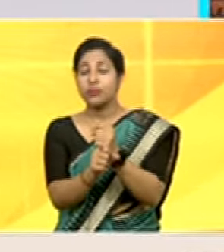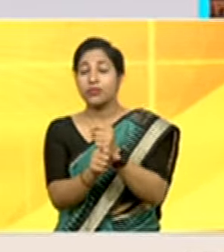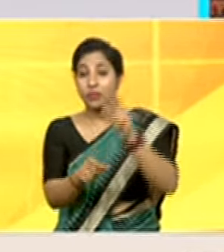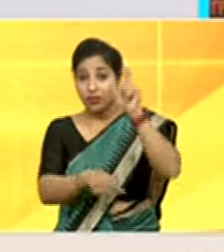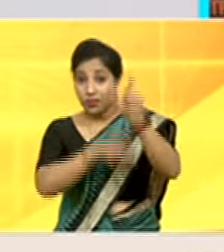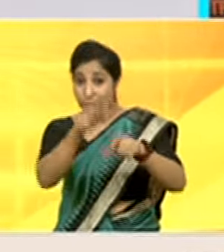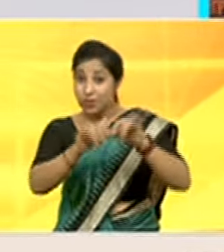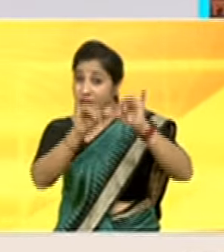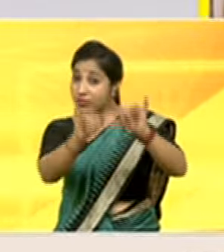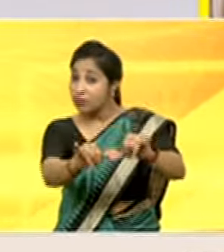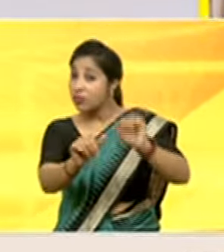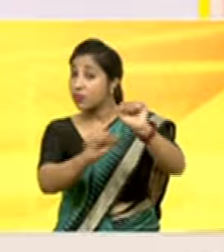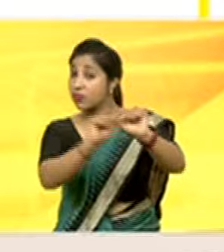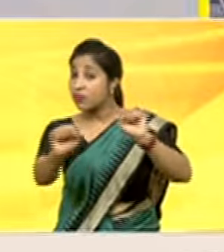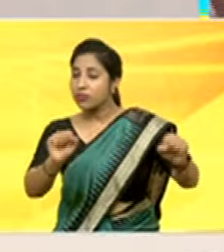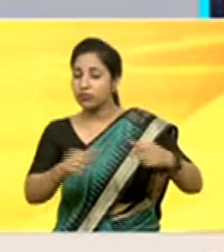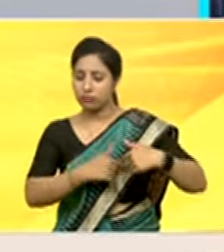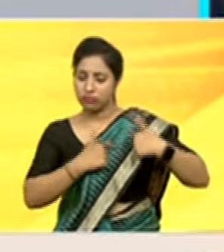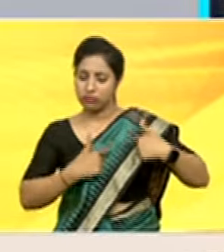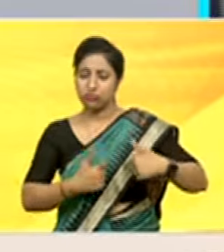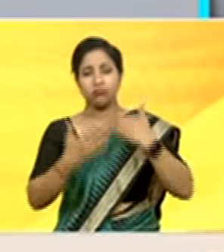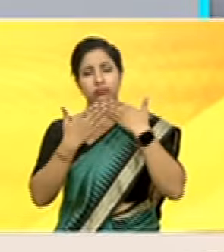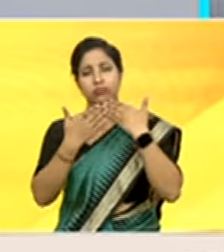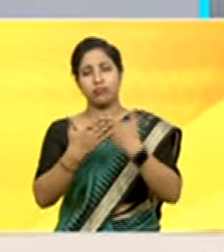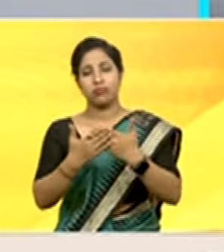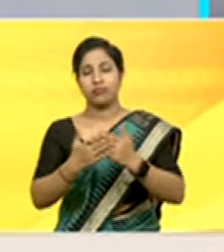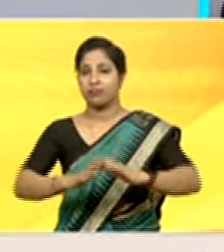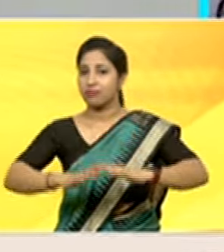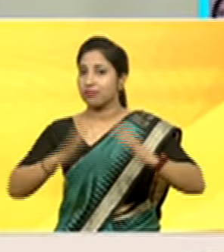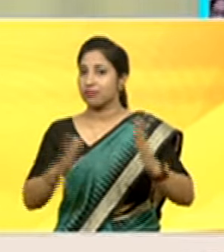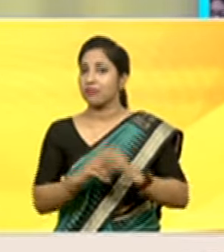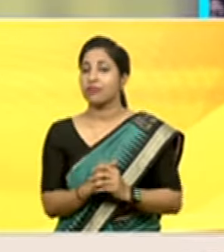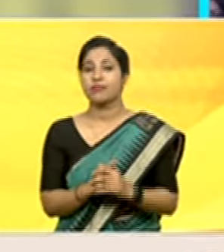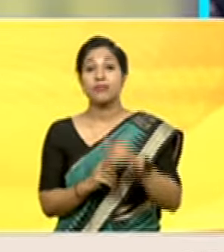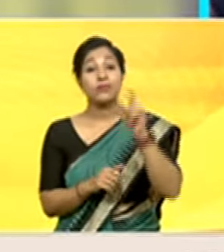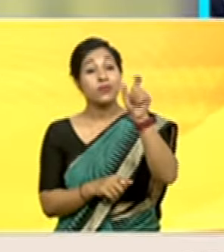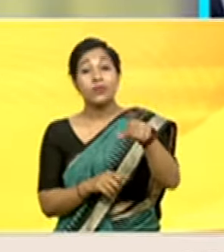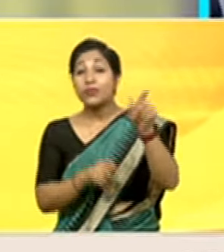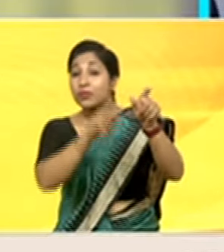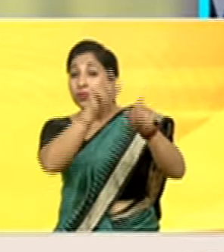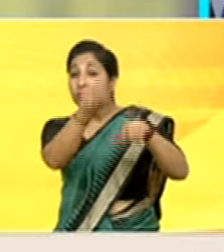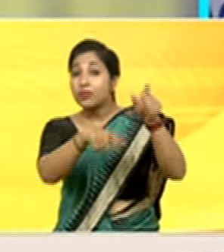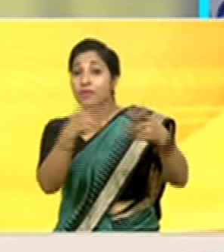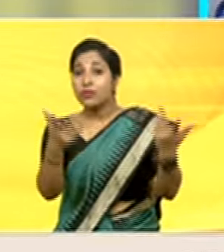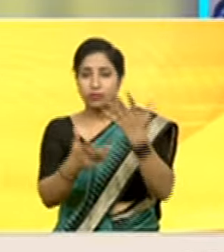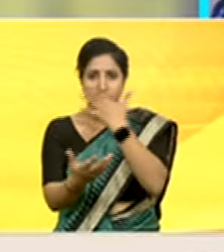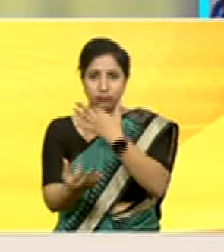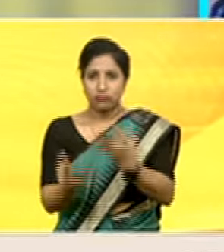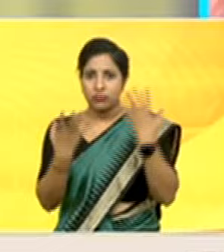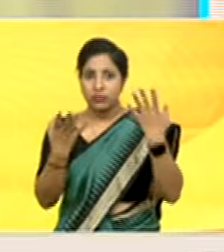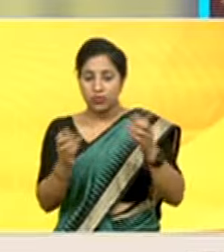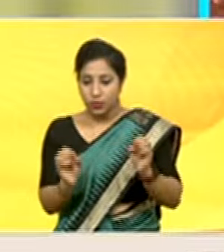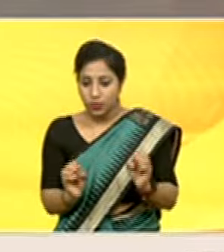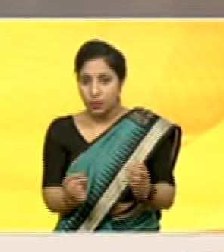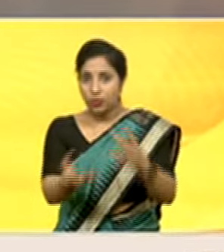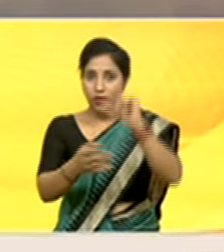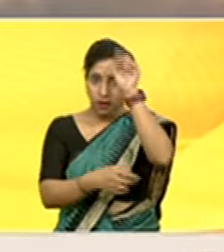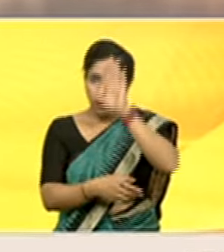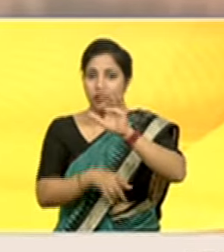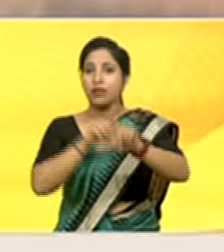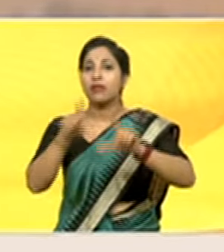वहां के लोगों का रदैश से धन्यवात करता हूँ जिनोंने ये शांदार पहल की है